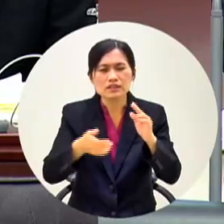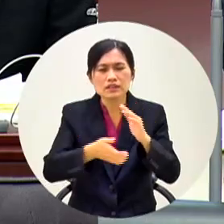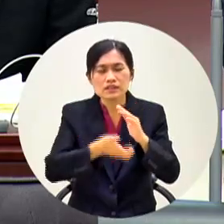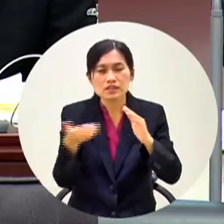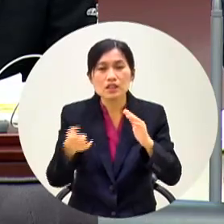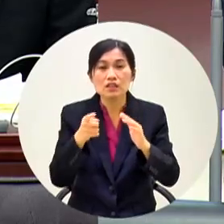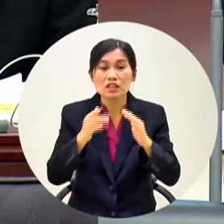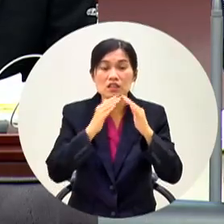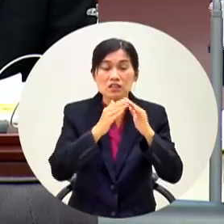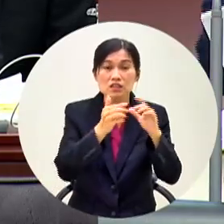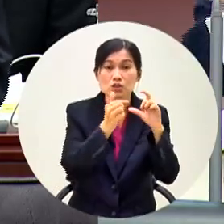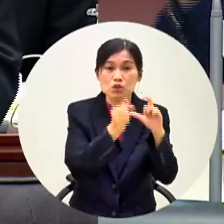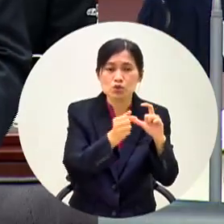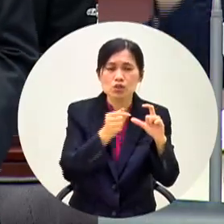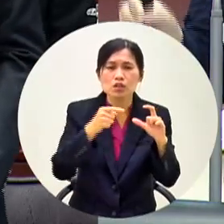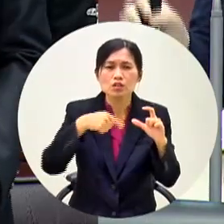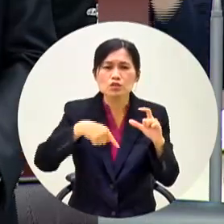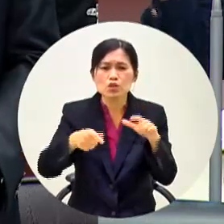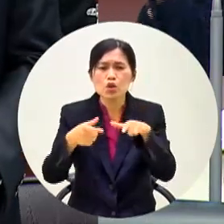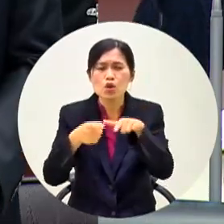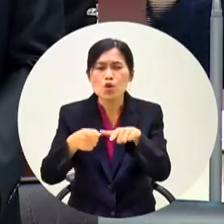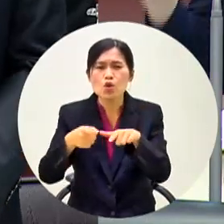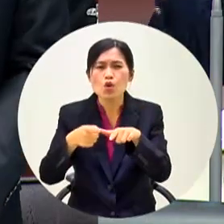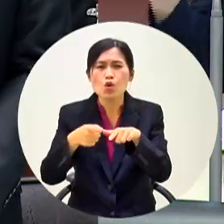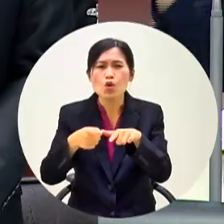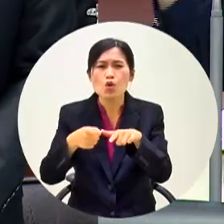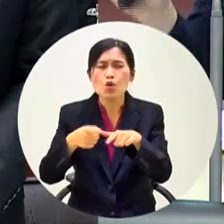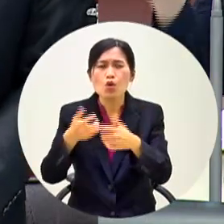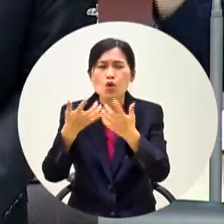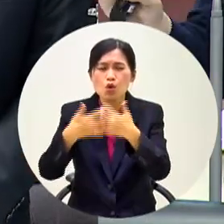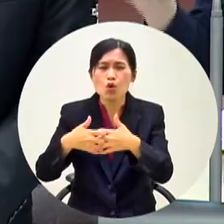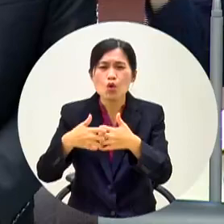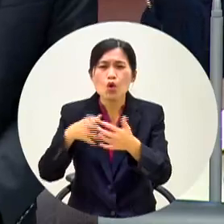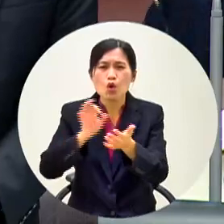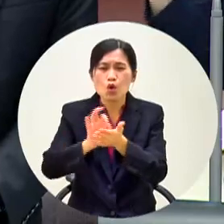还会去做公共设施，但是在大林埔其实